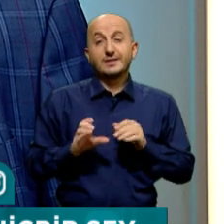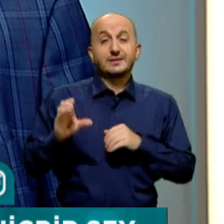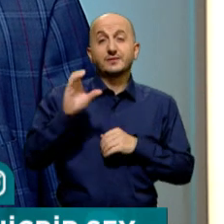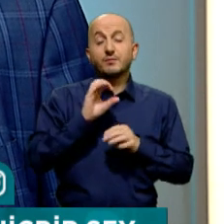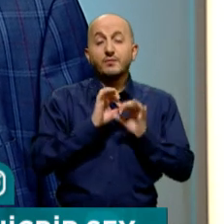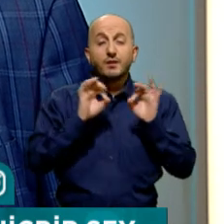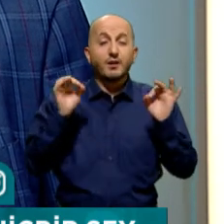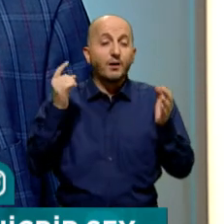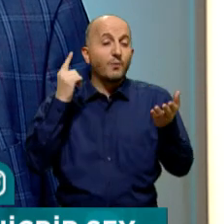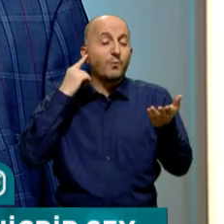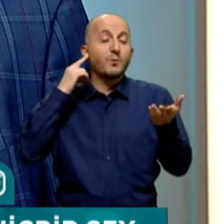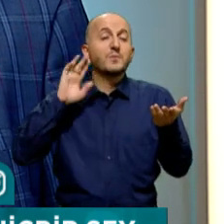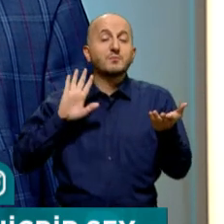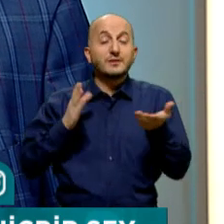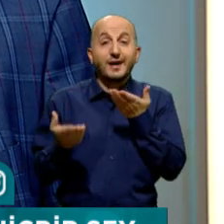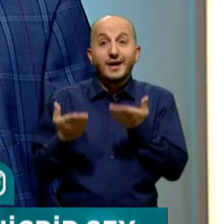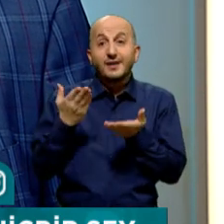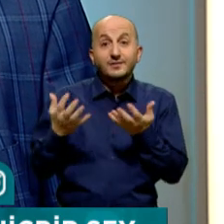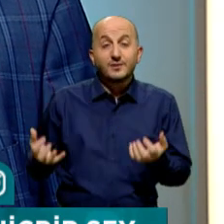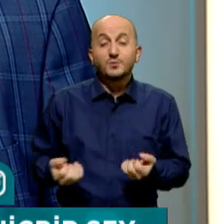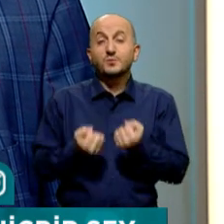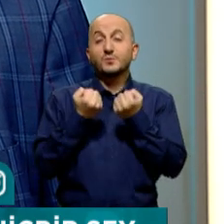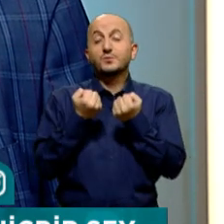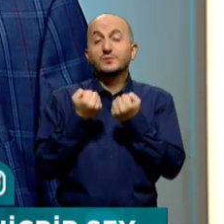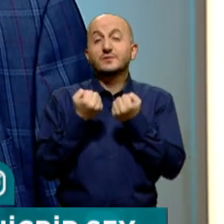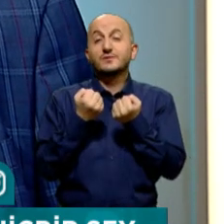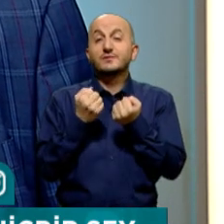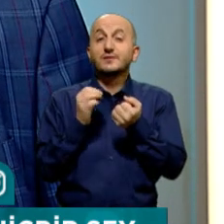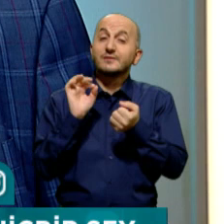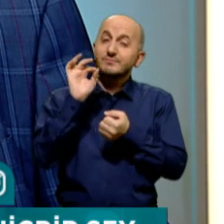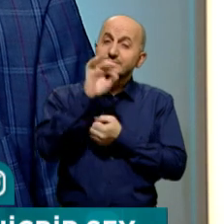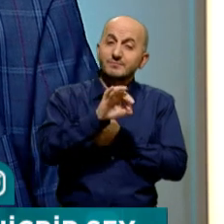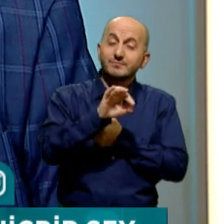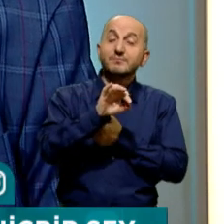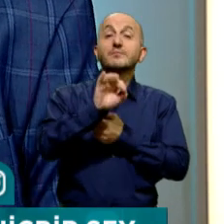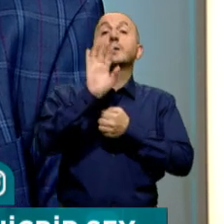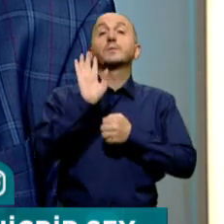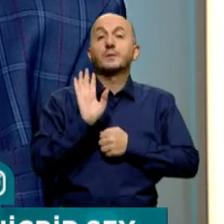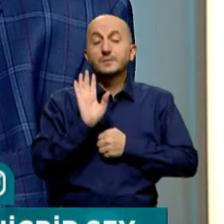hiç haberleri yok. Bunlar ahirette kurtuluşa erer mi, ermez mi?